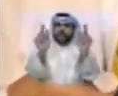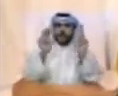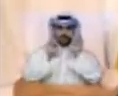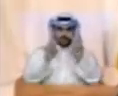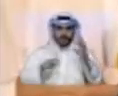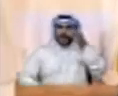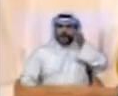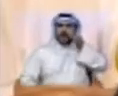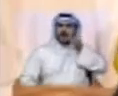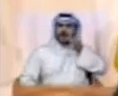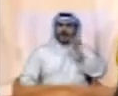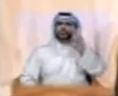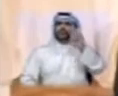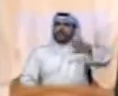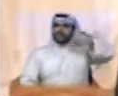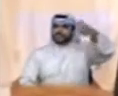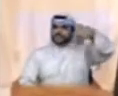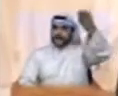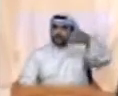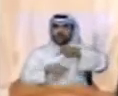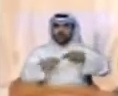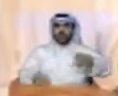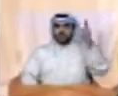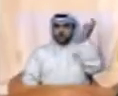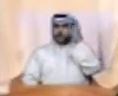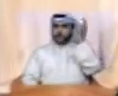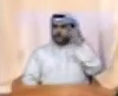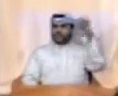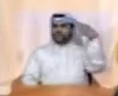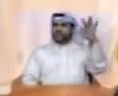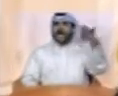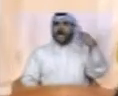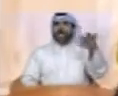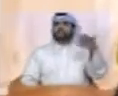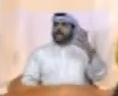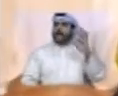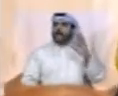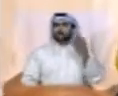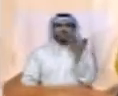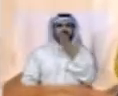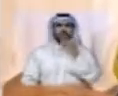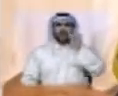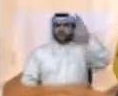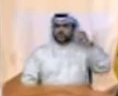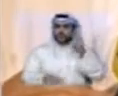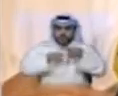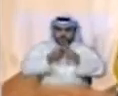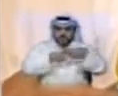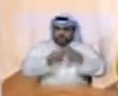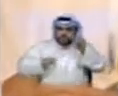ما يخدم مستقبل الكويت وتطورها والمضي يعني في جميع المجالات اللي شفناها. الحقيقة هي كلها مجالات